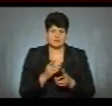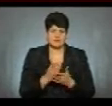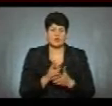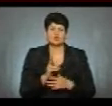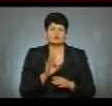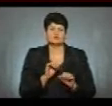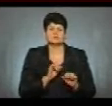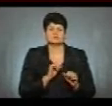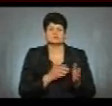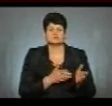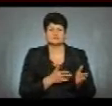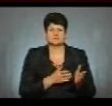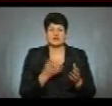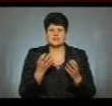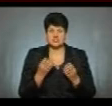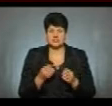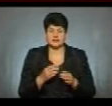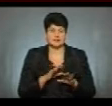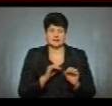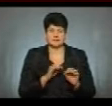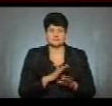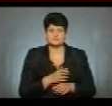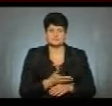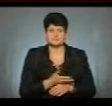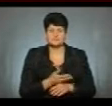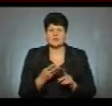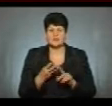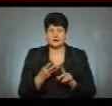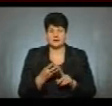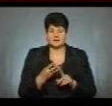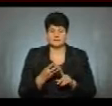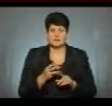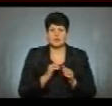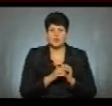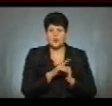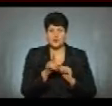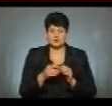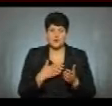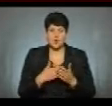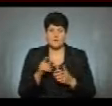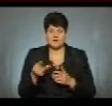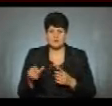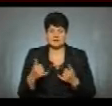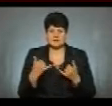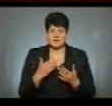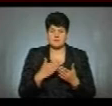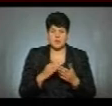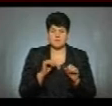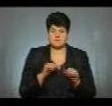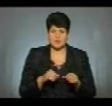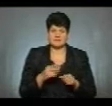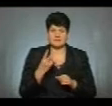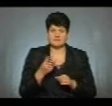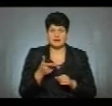буде відстоювати, якщо ще не відбулась судова реформа? Третє, кожен громадянин зараз має право на